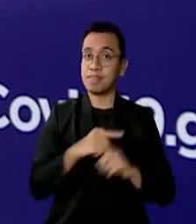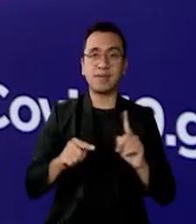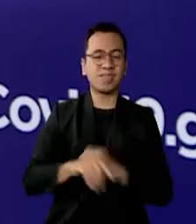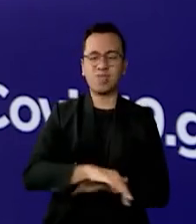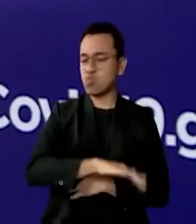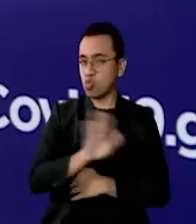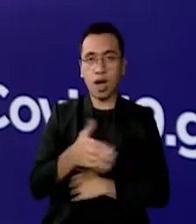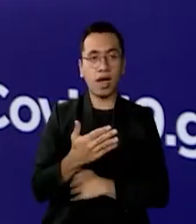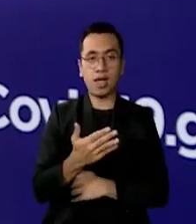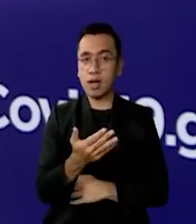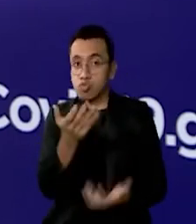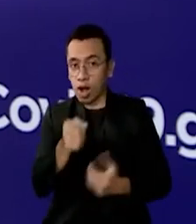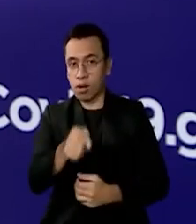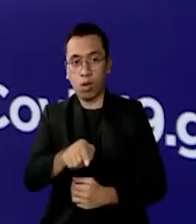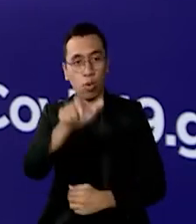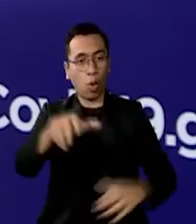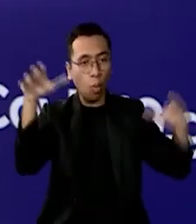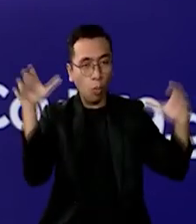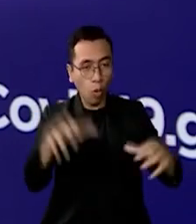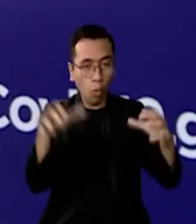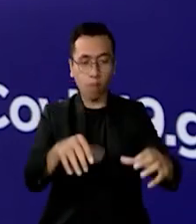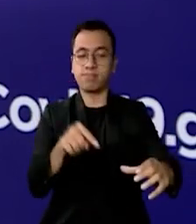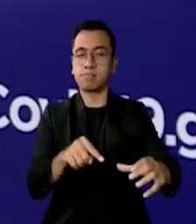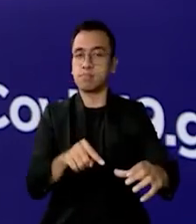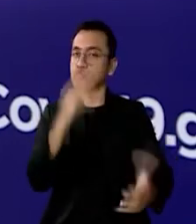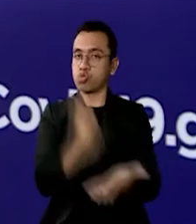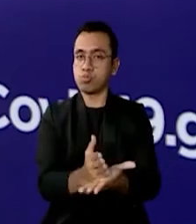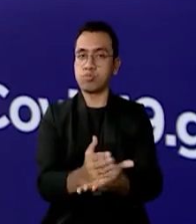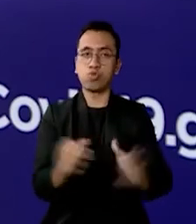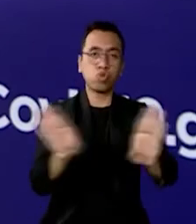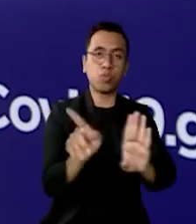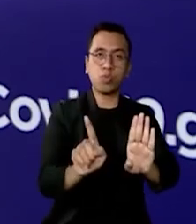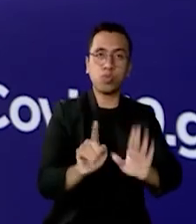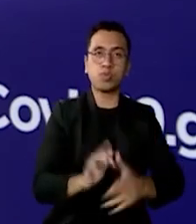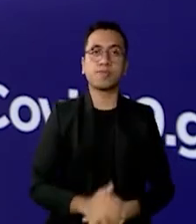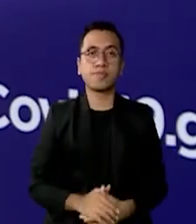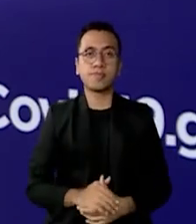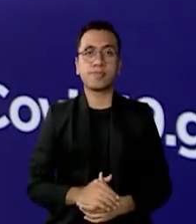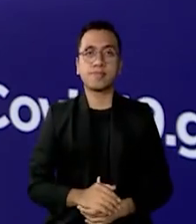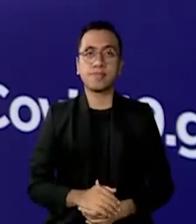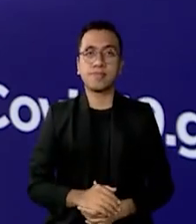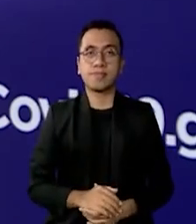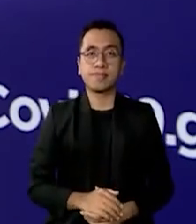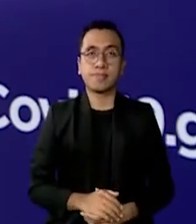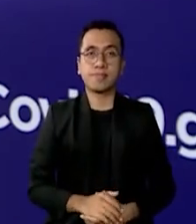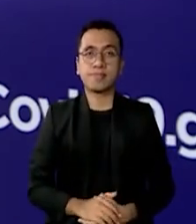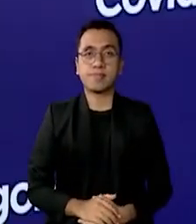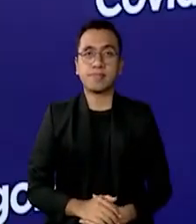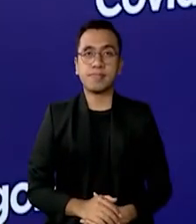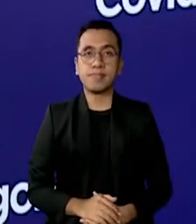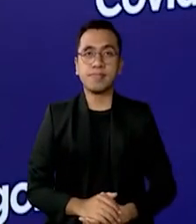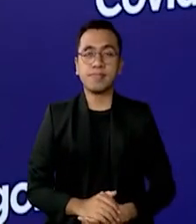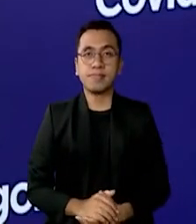oke lensa foto Sekarang kita akan tutup semuanya erotis melakukan patroli harus mencegah romon Andreas oke nah ah berhubungan